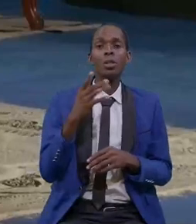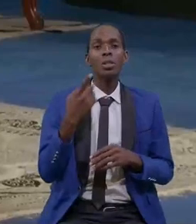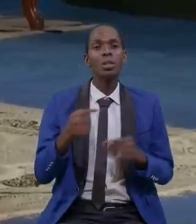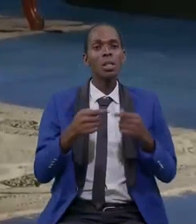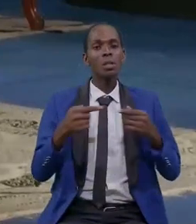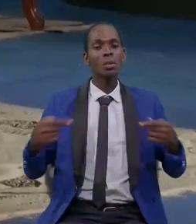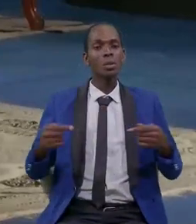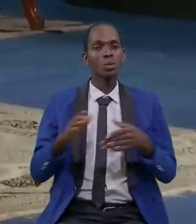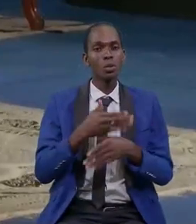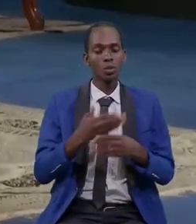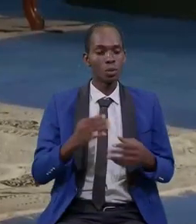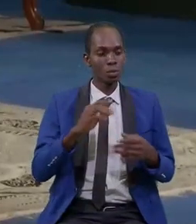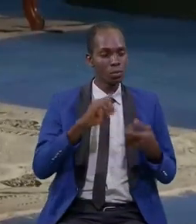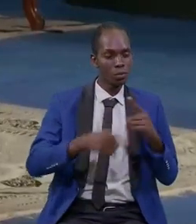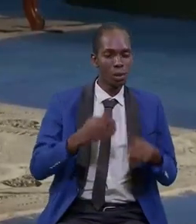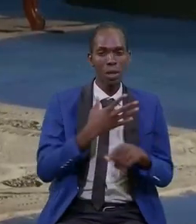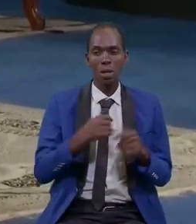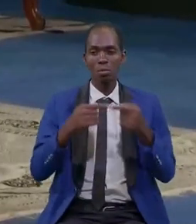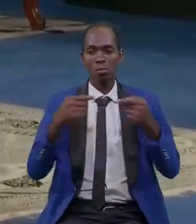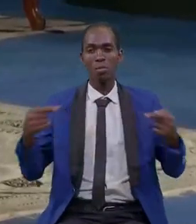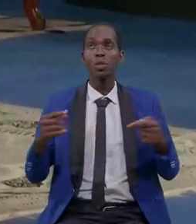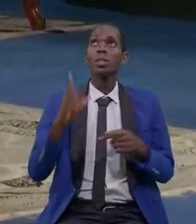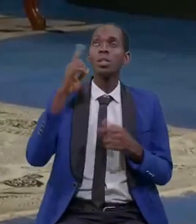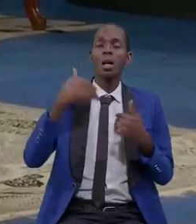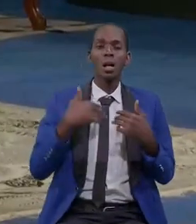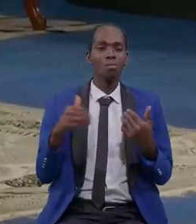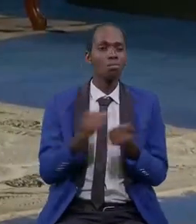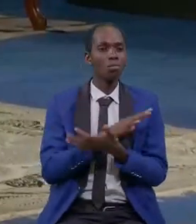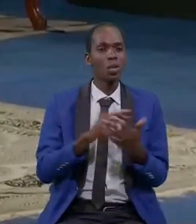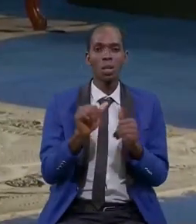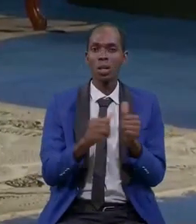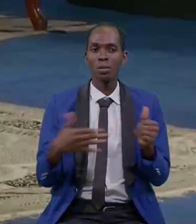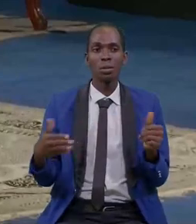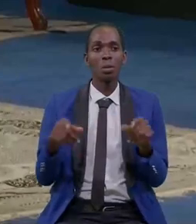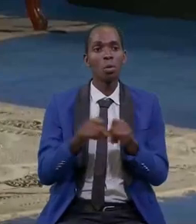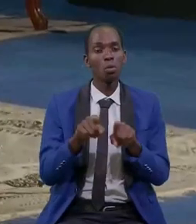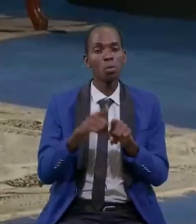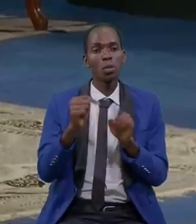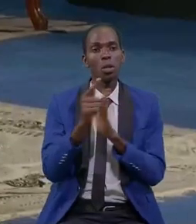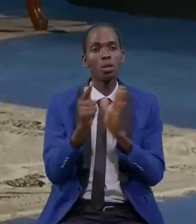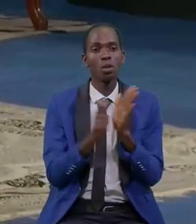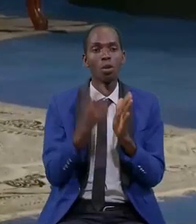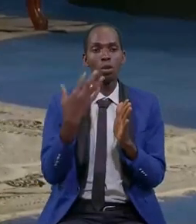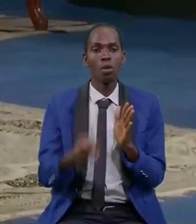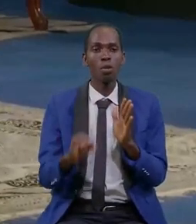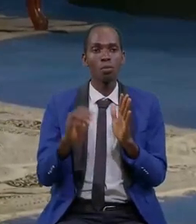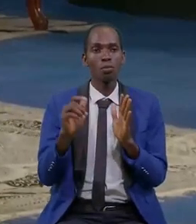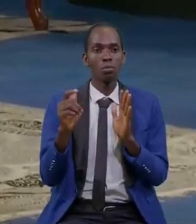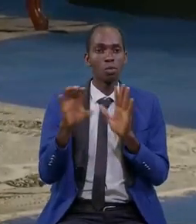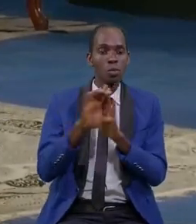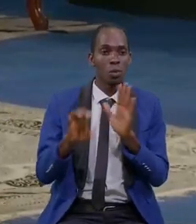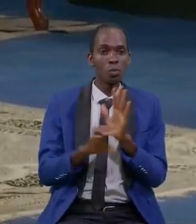les ennemis, il a tout renversé. La loi des ordonnances dans ses